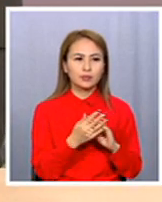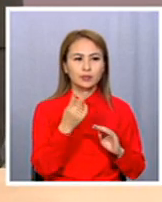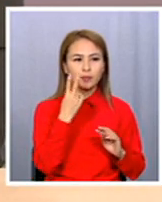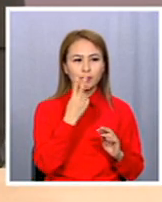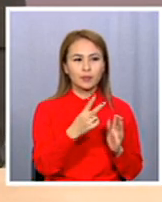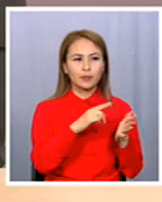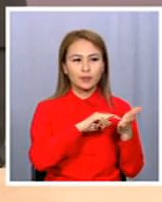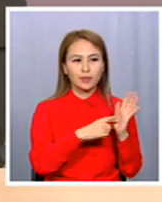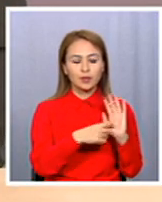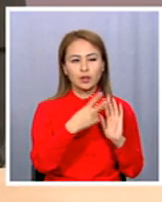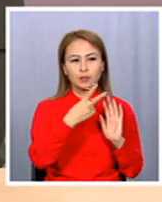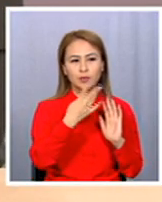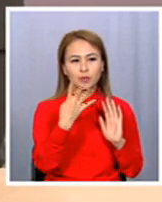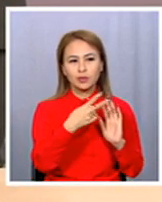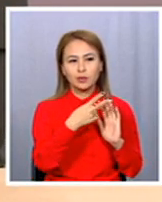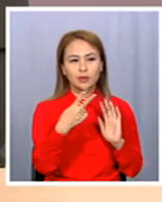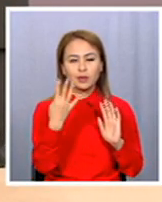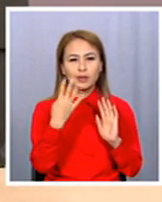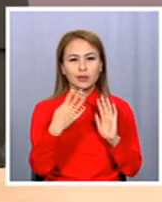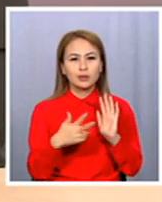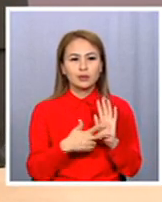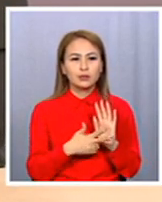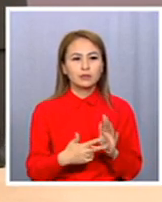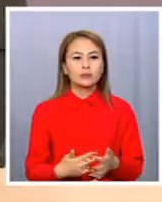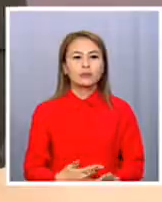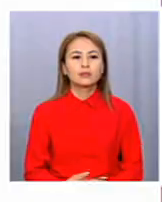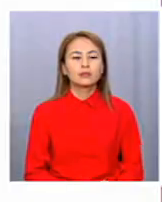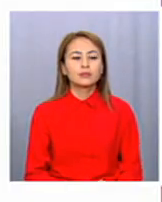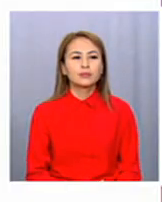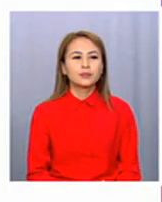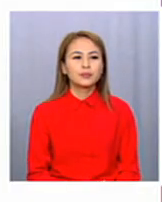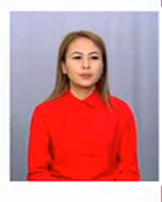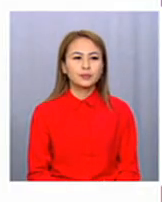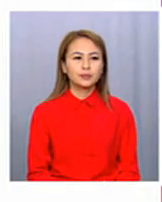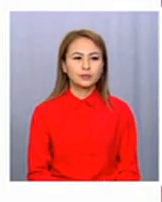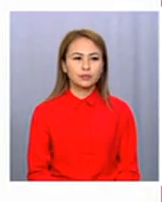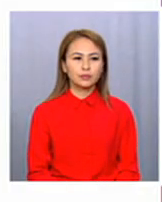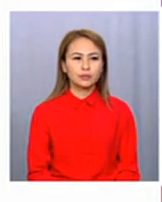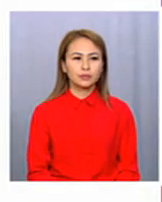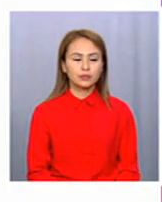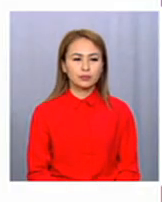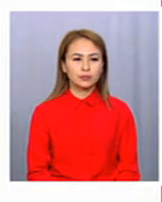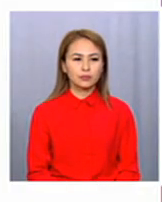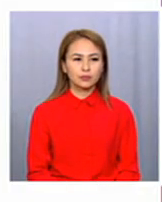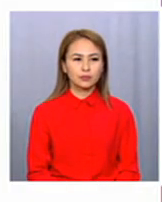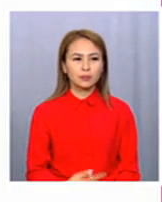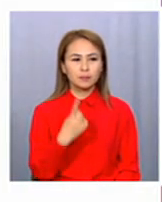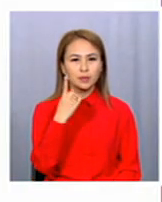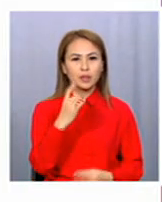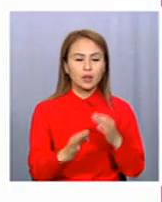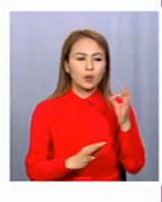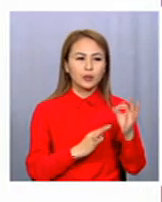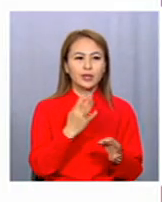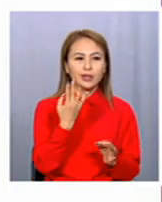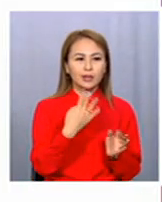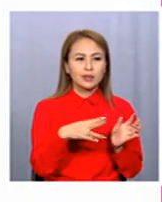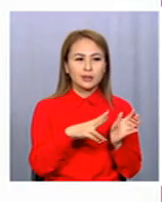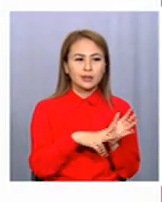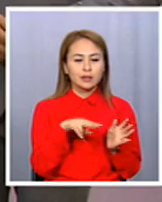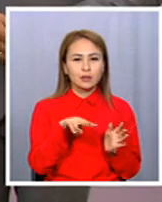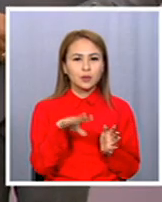24-ге көбейтеміз. Көбейтінінің мәні 48-ге тең. Сонымен, 1 тәулікте 48 литр су